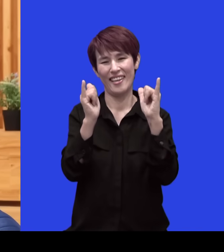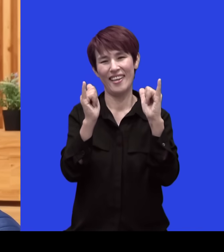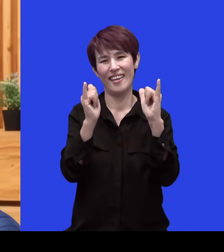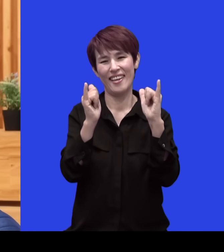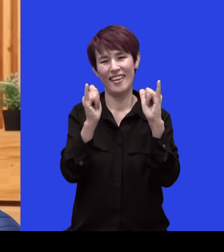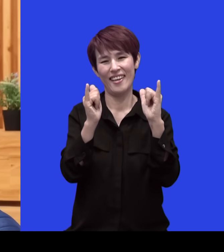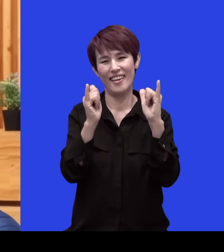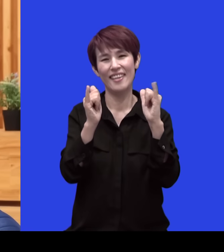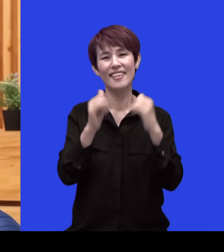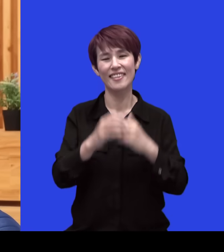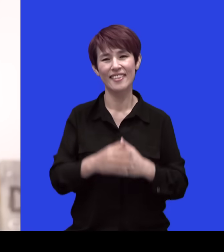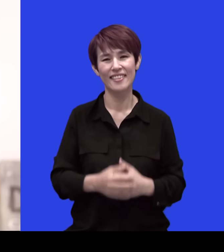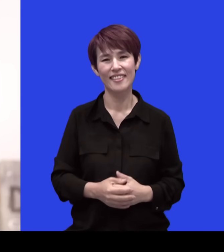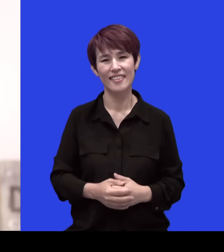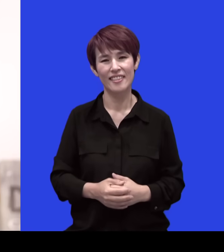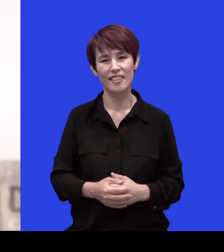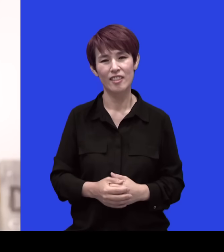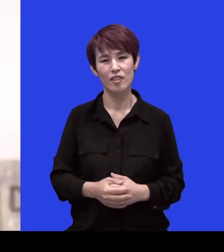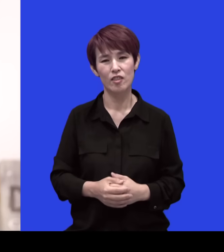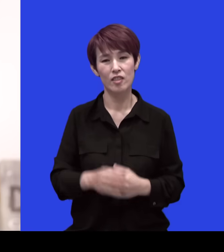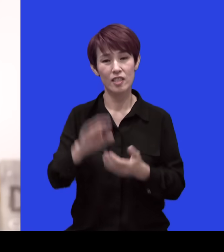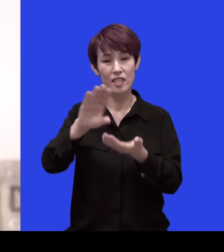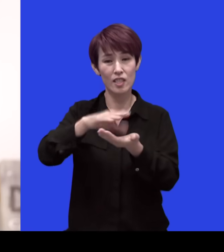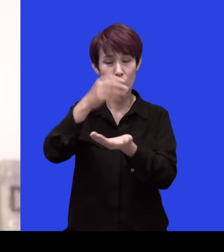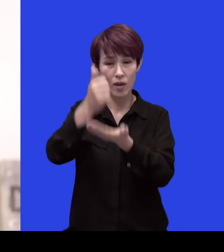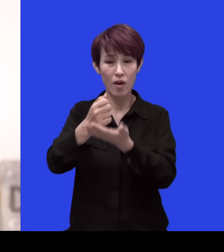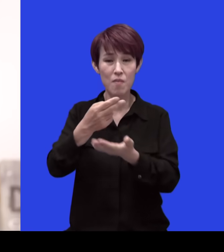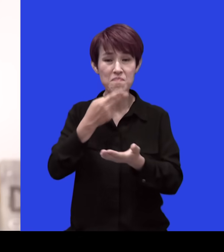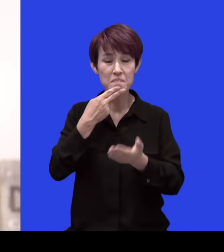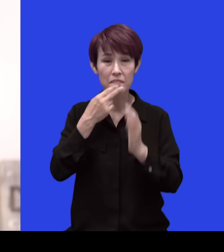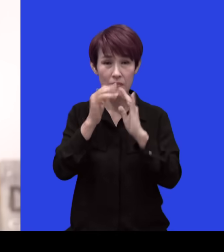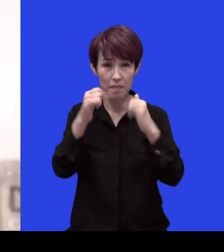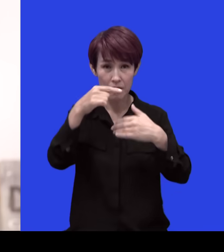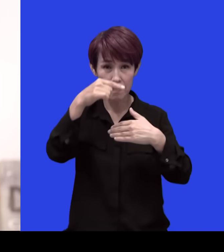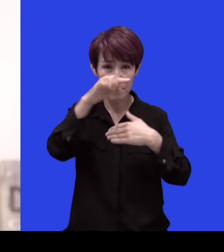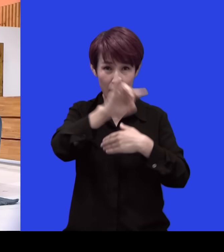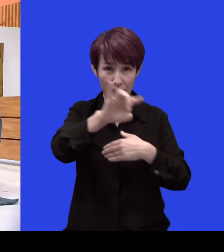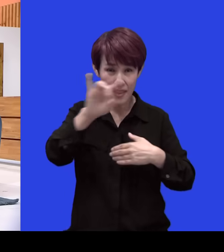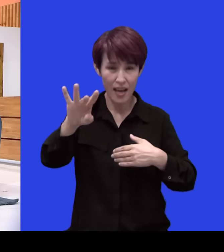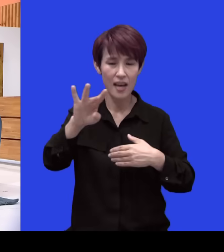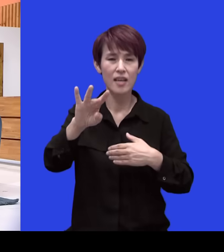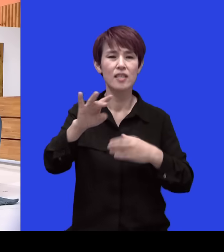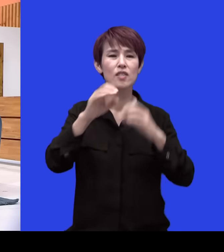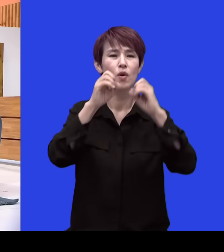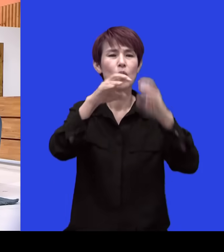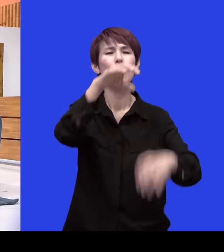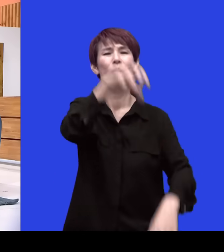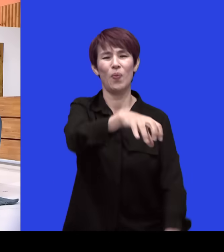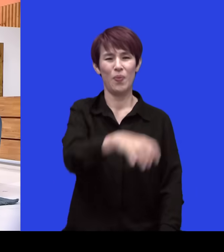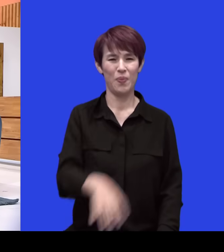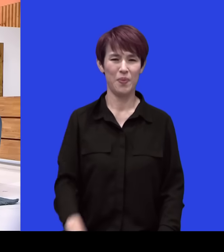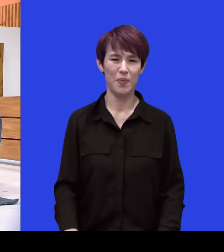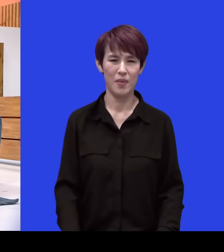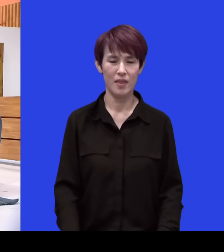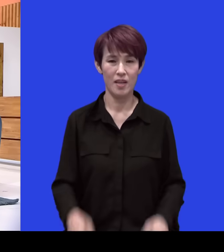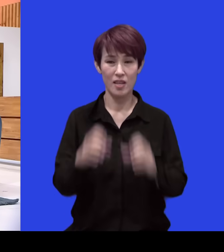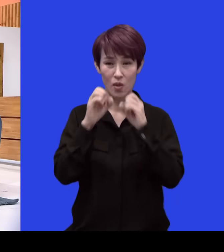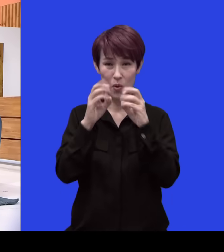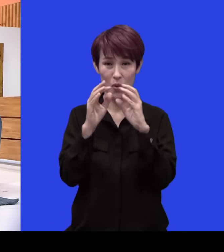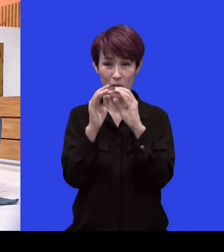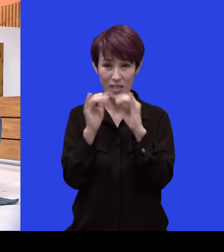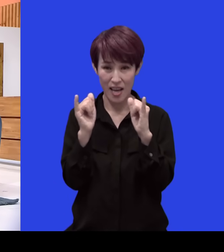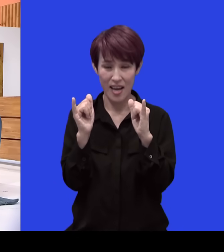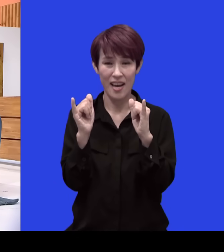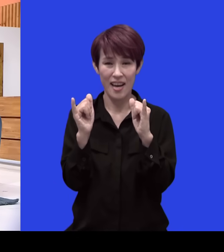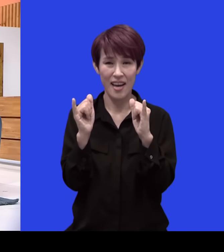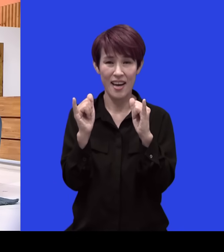그리스도가 계신 가슴마다 선교사이고 그리스도가 없는 가슴마다 선교지다. 그 선교사 아니면